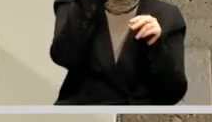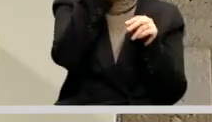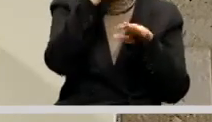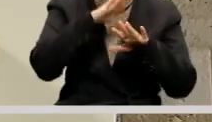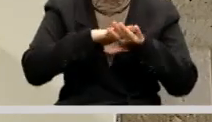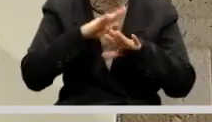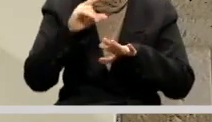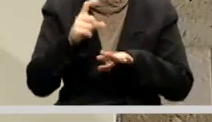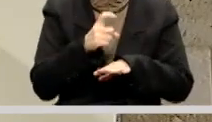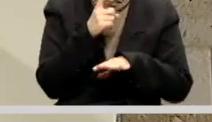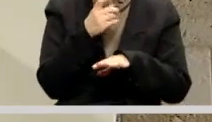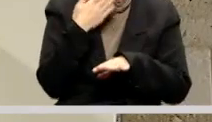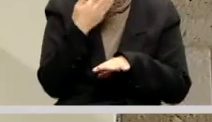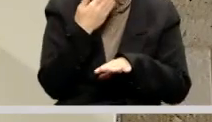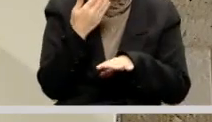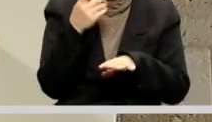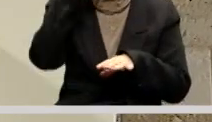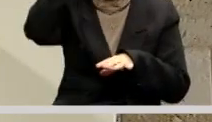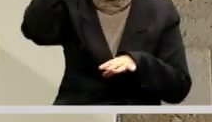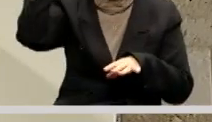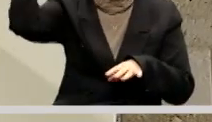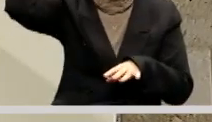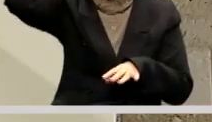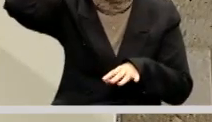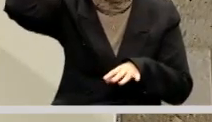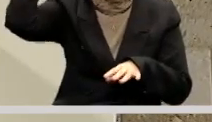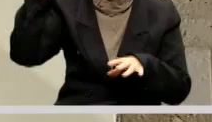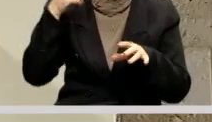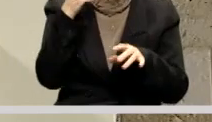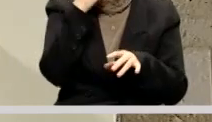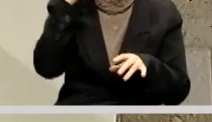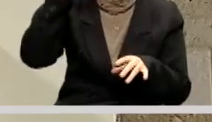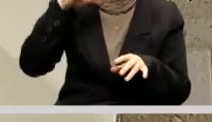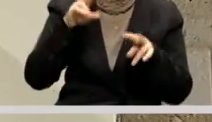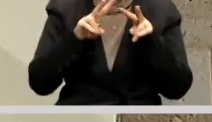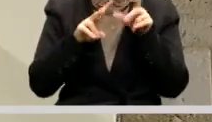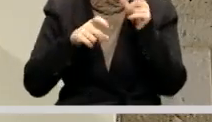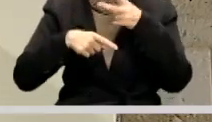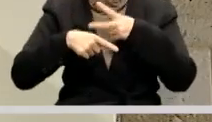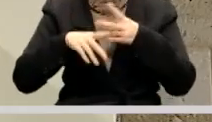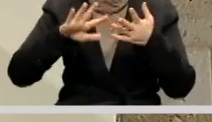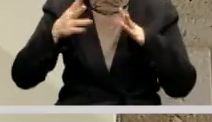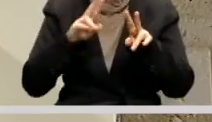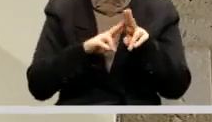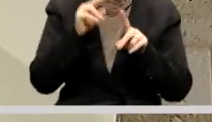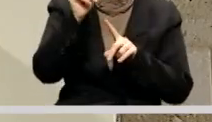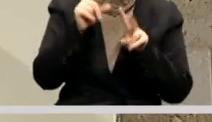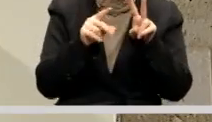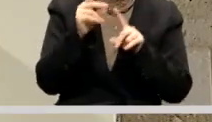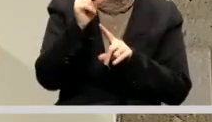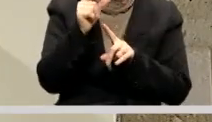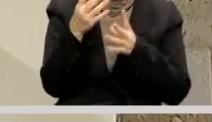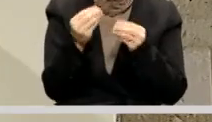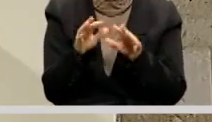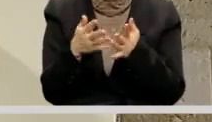bulmuşlar. Mesela yazın kiraz, kışın kivi veya muz tercih edilebilir. Bununla beraber tabii ki hazımsızlık yaratan